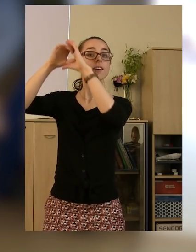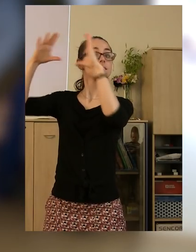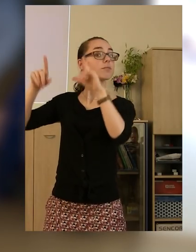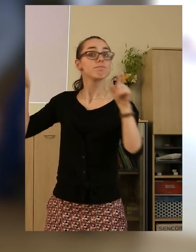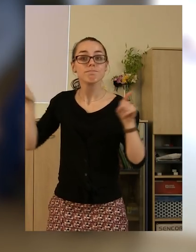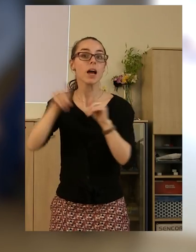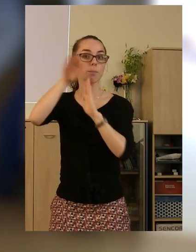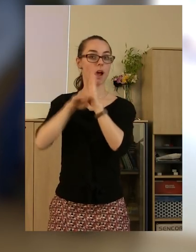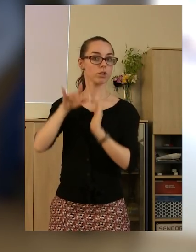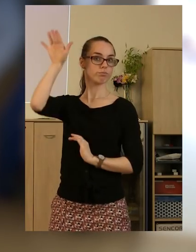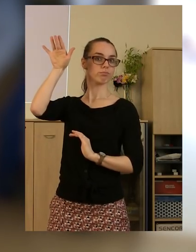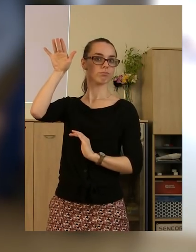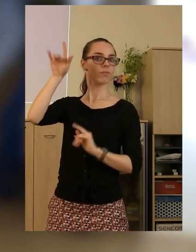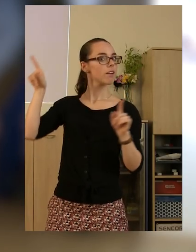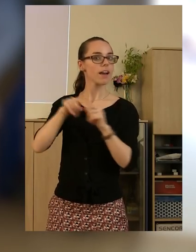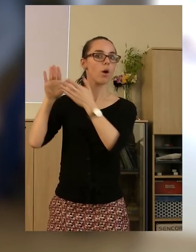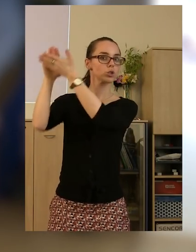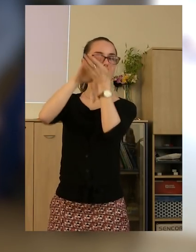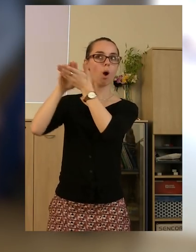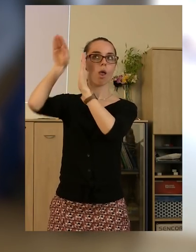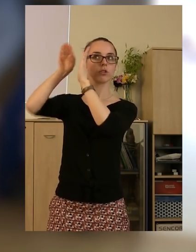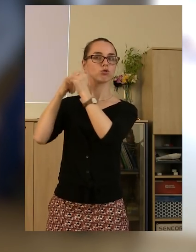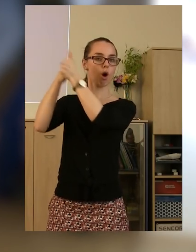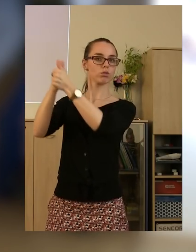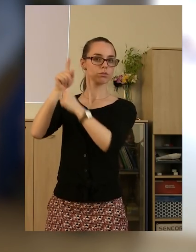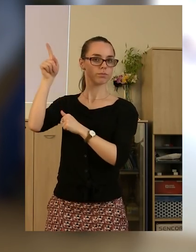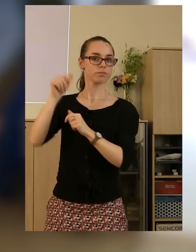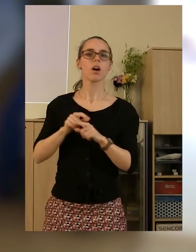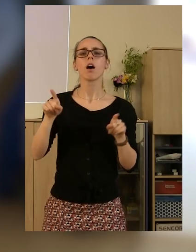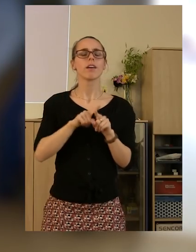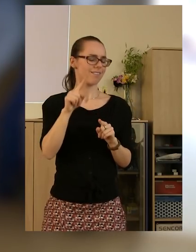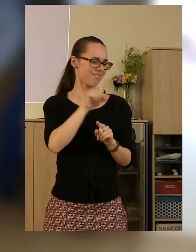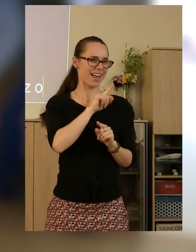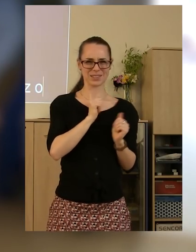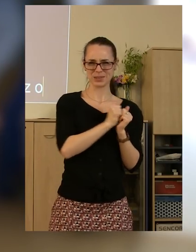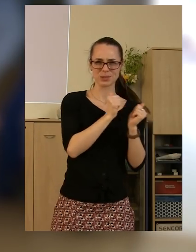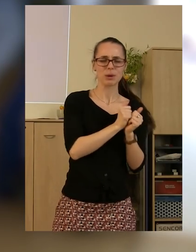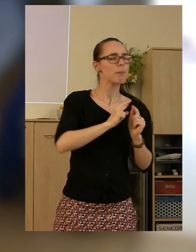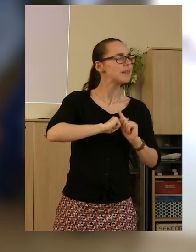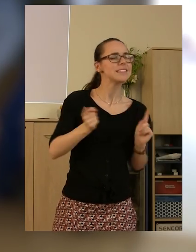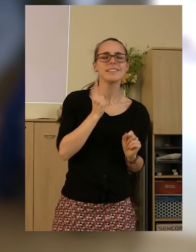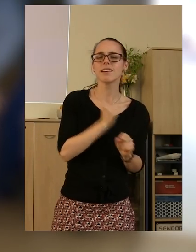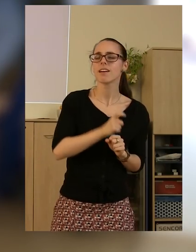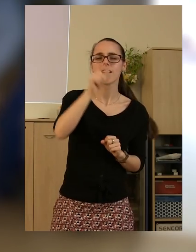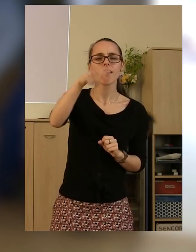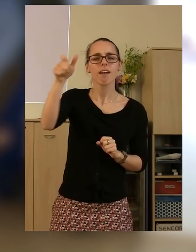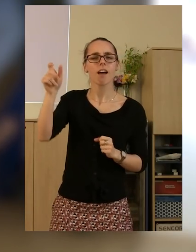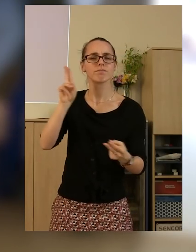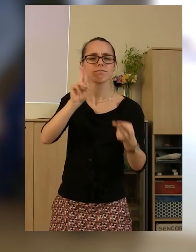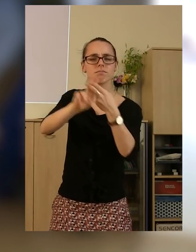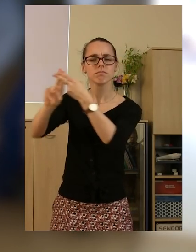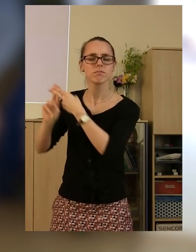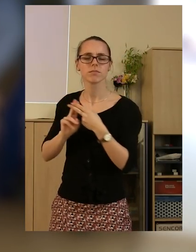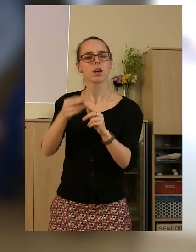I v tom snu. Jako to vám teďka říkám, že nejenom ze své osobní zkušenosti, ale ze zkušeností mnoha klientů, se kterými jsem toho